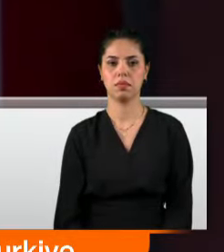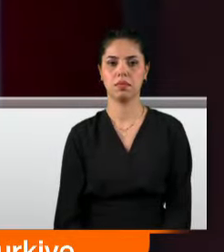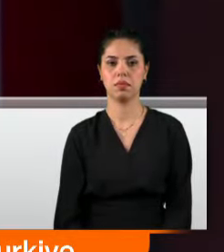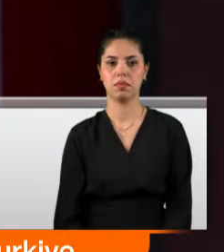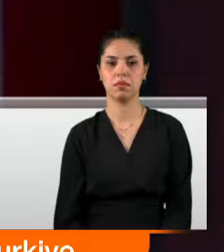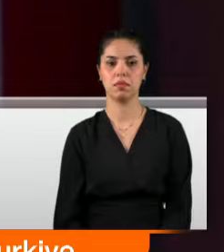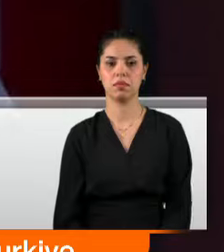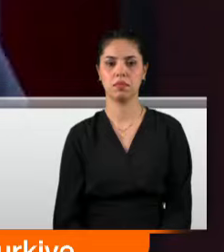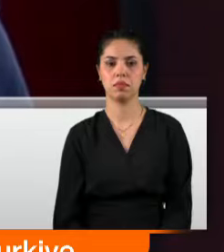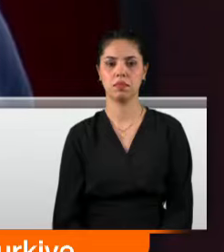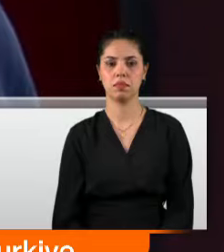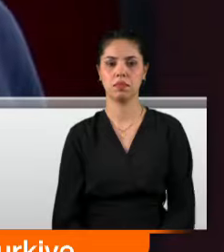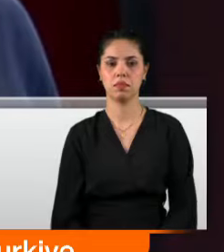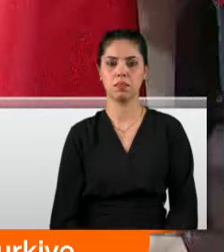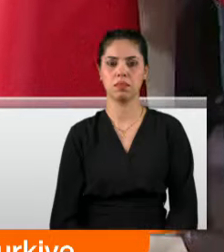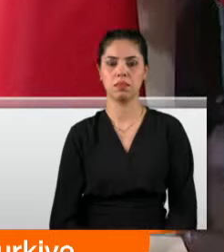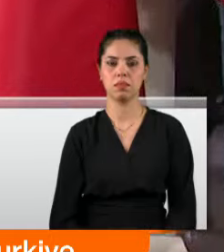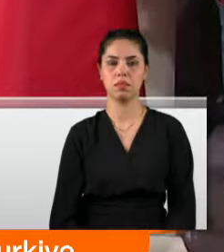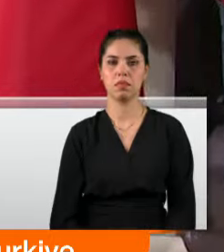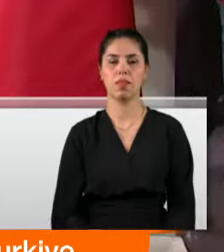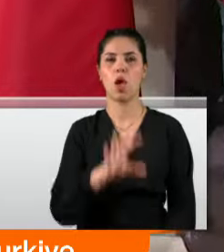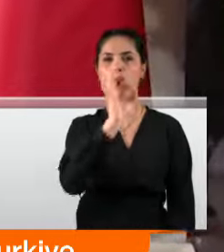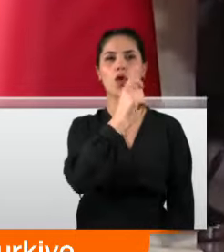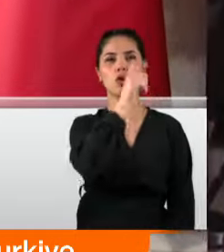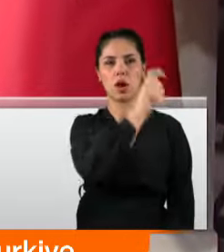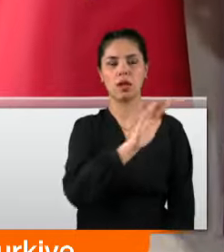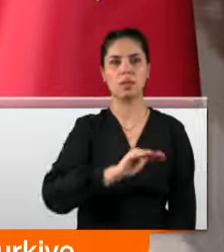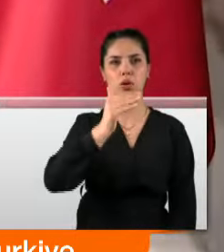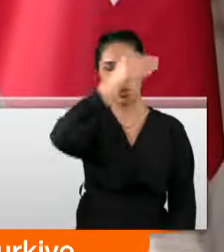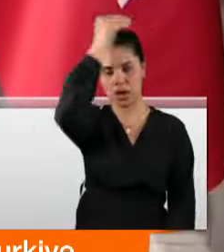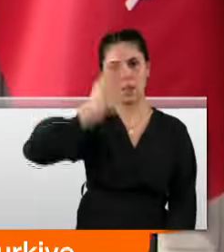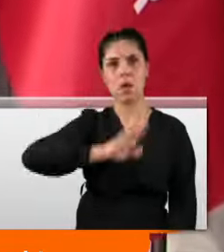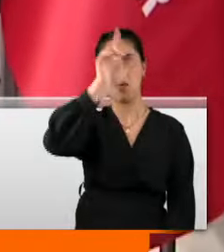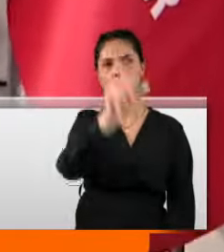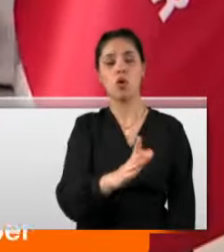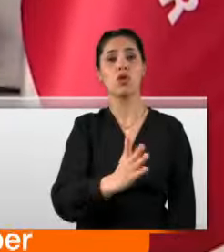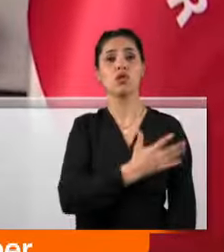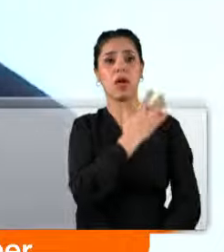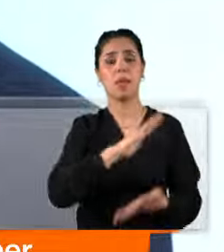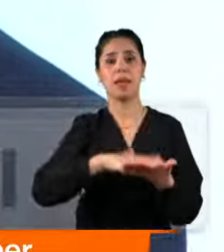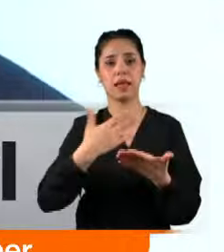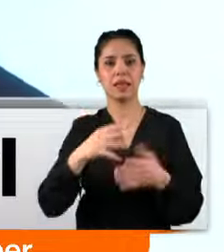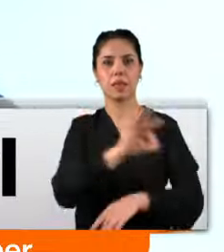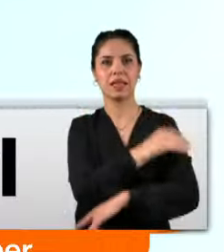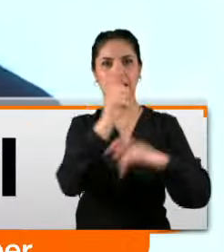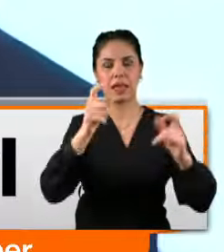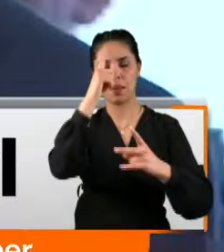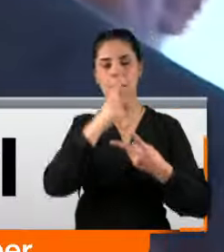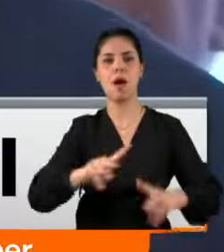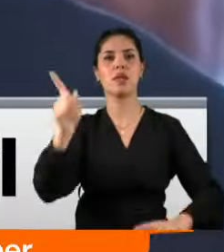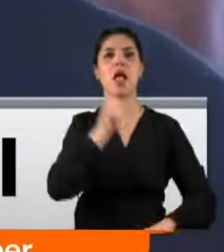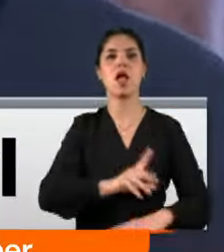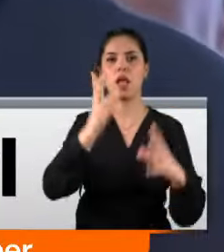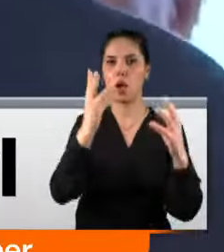olabilir mi? Kaldı ki 15 yıl görev yapmışsınız. Özgür Özel'in ardından Ekrem İmamoğlu da CHP'den istifa edip Sarıyer'de bağımsız aday